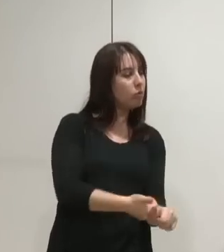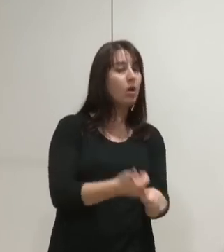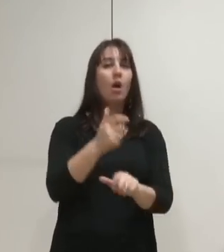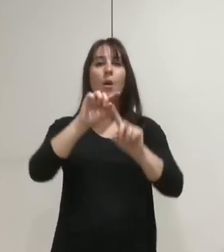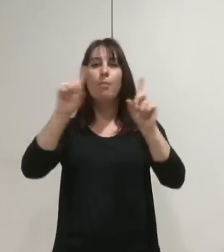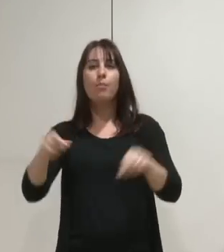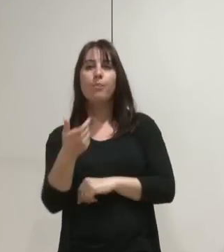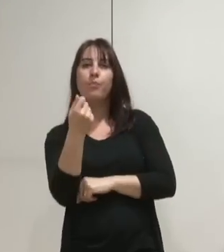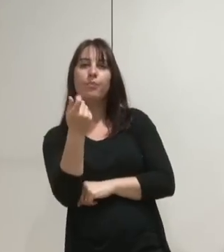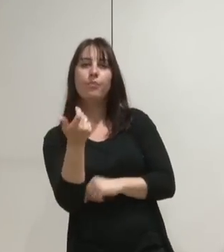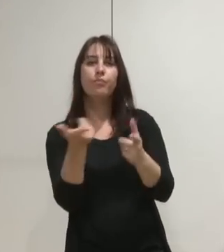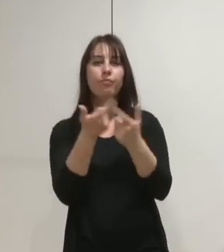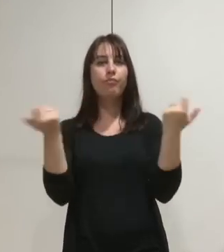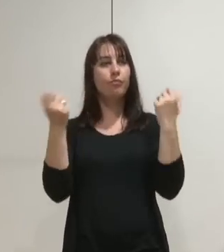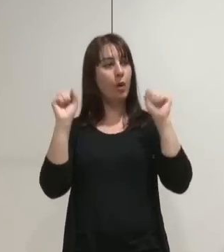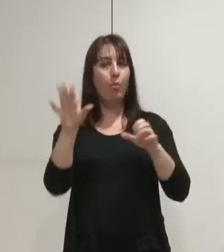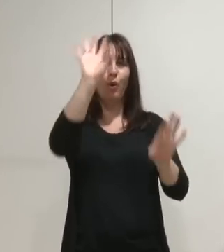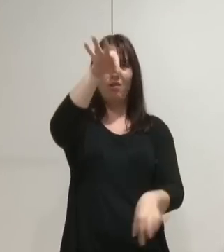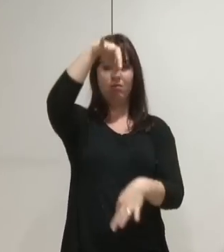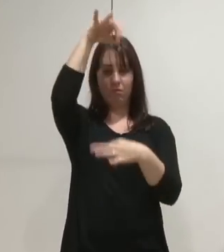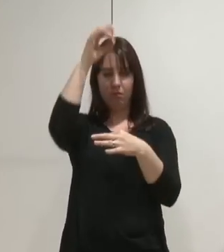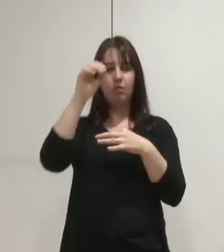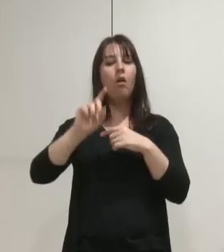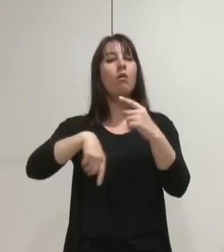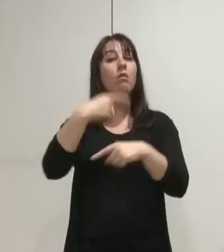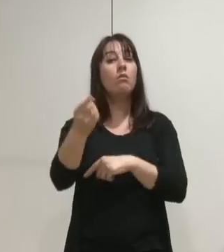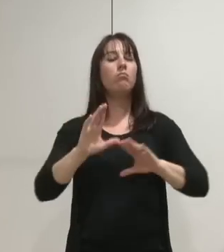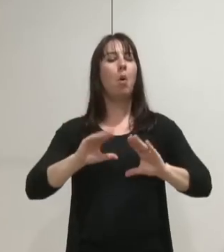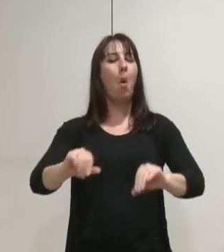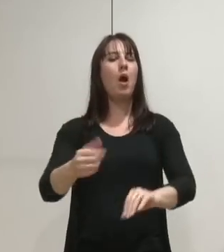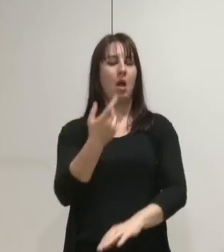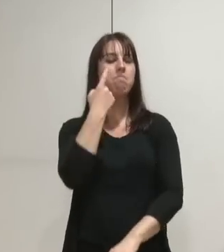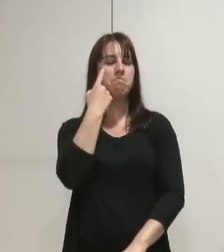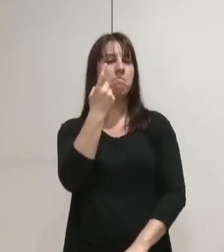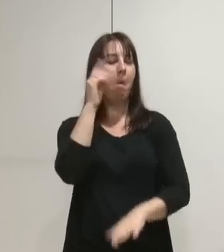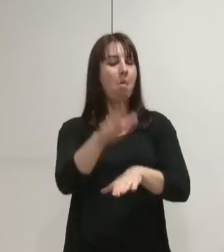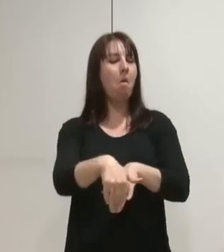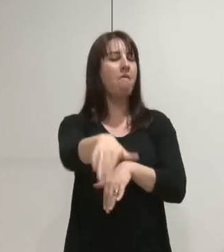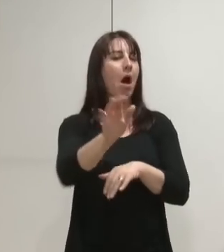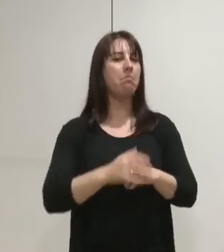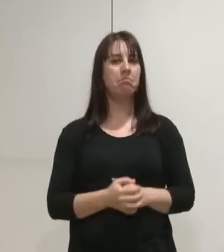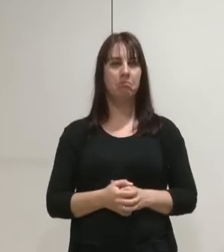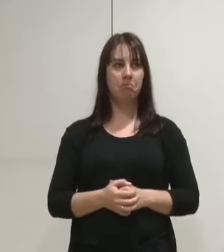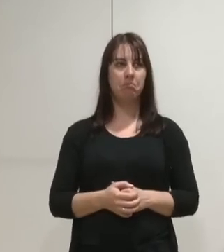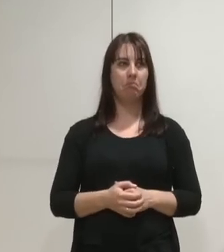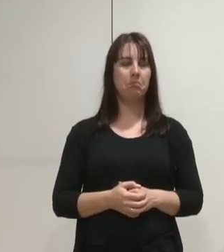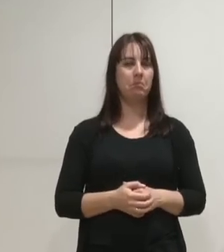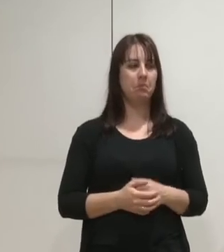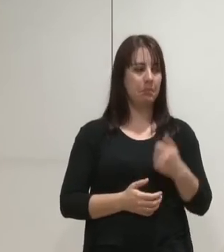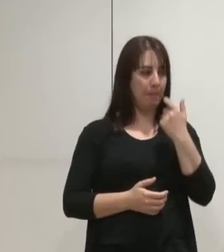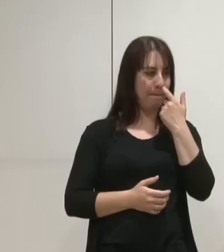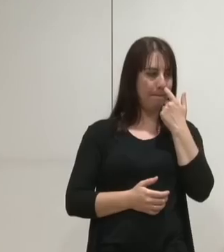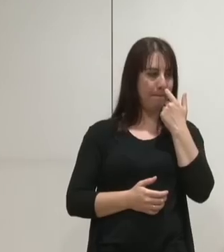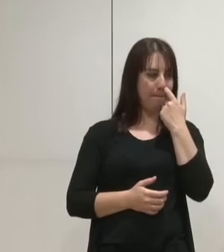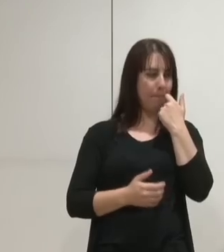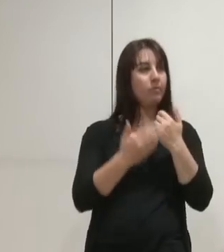porter sur la table des élus municipaux la suite des événements et comment nous l'aborderons je